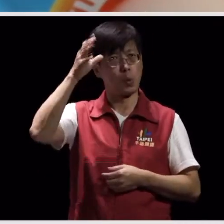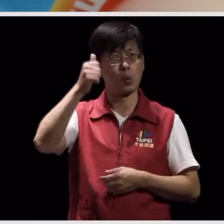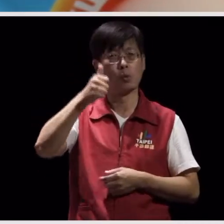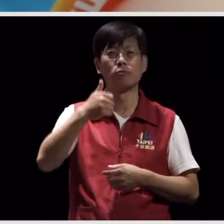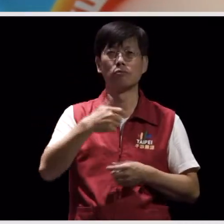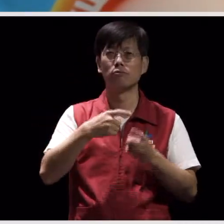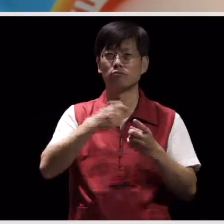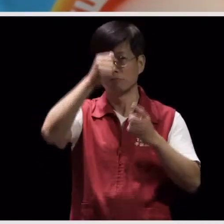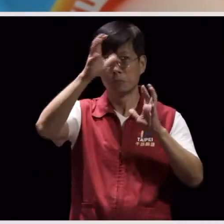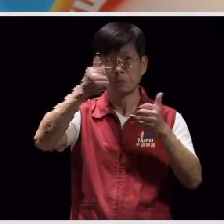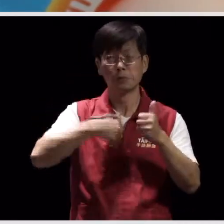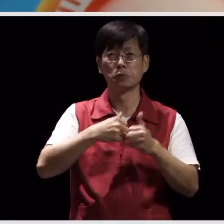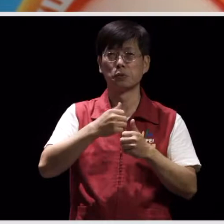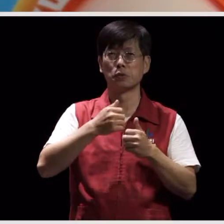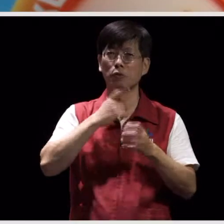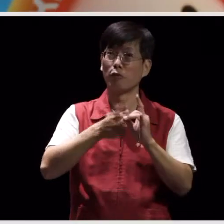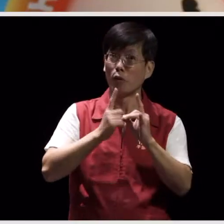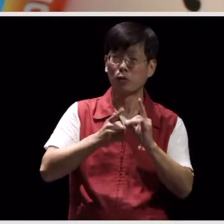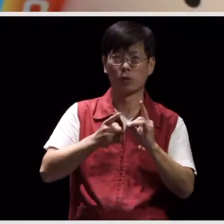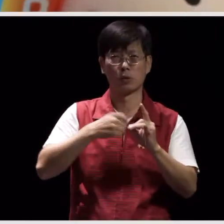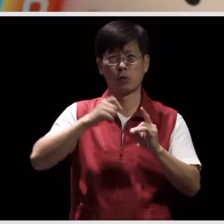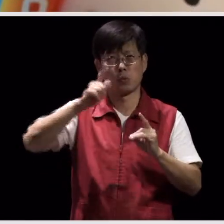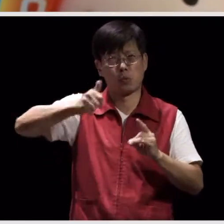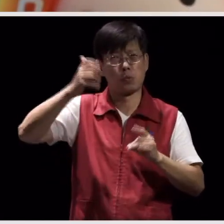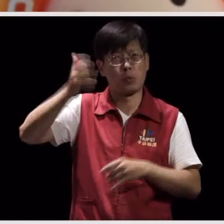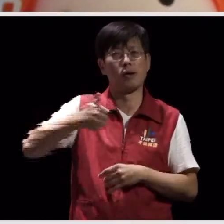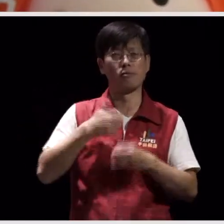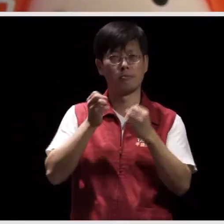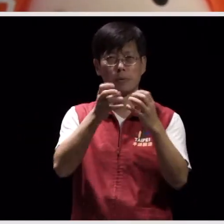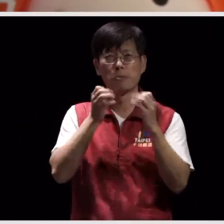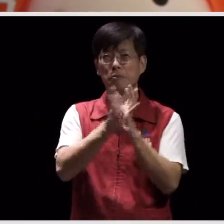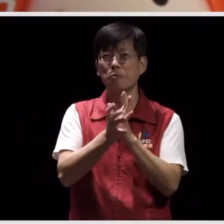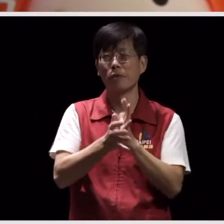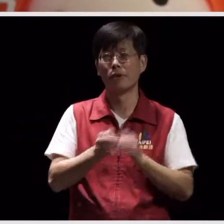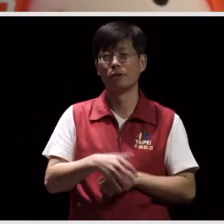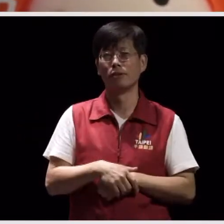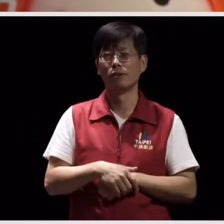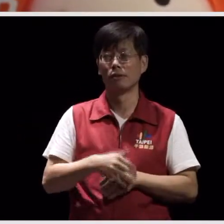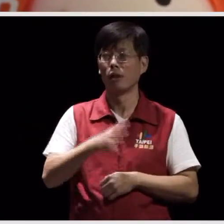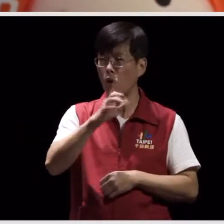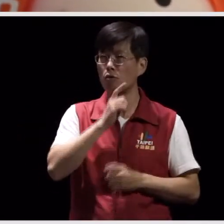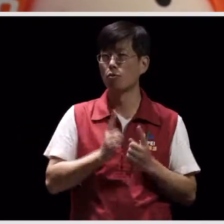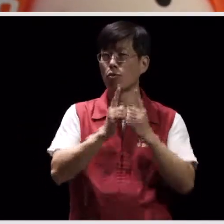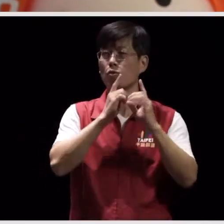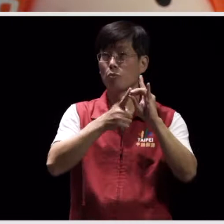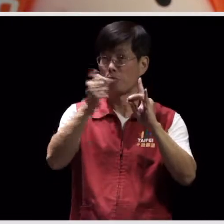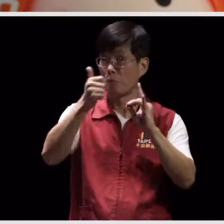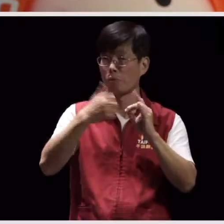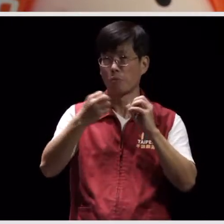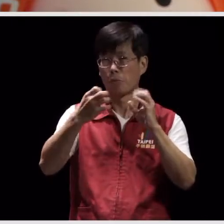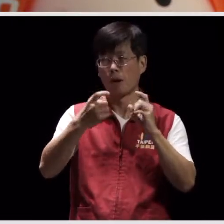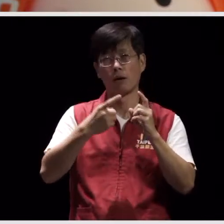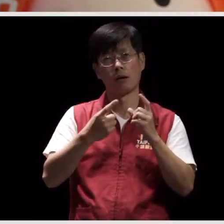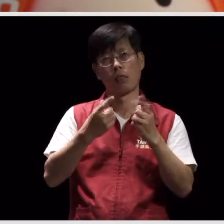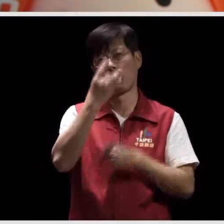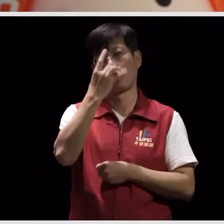都跟一些印度教的佛教，然后所谓那些师父聊天，他一直以为可以跟师父聊天，然后获得答案。后来没